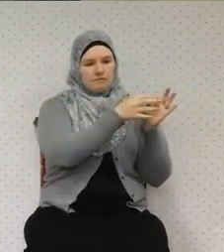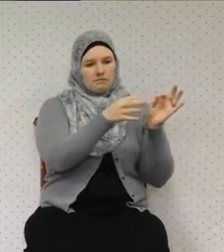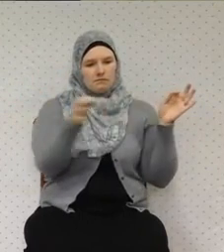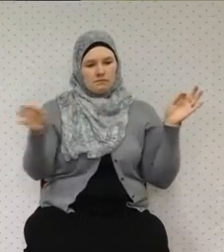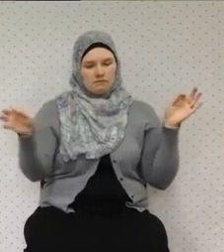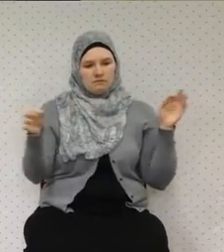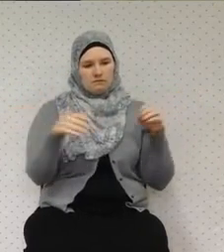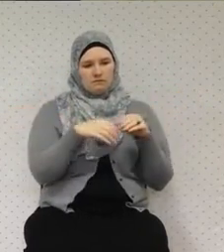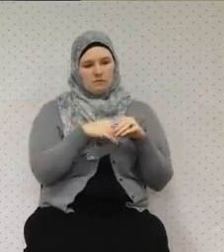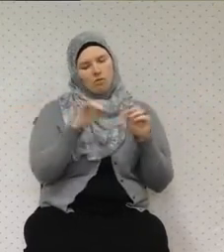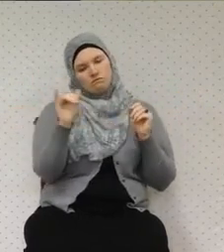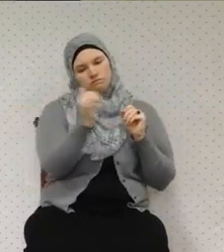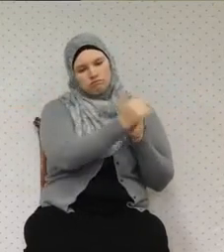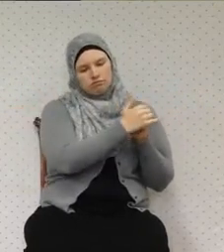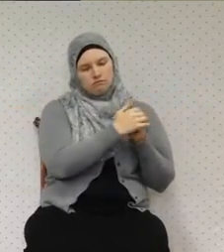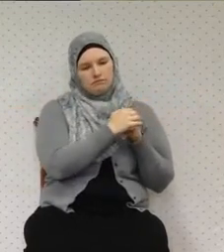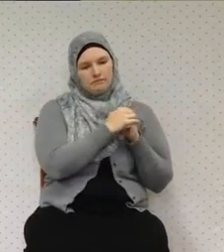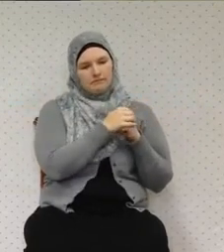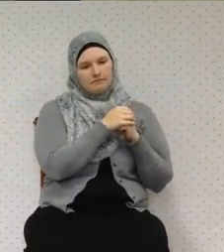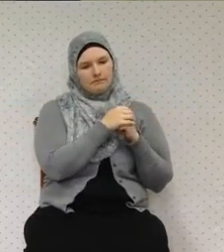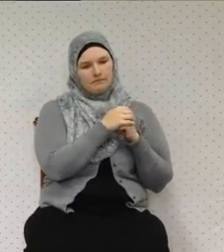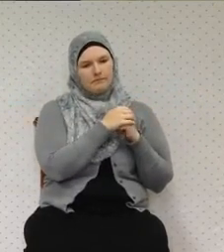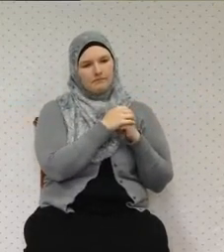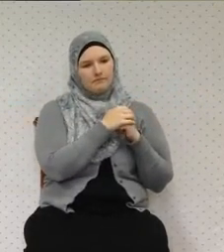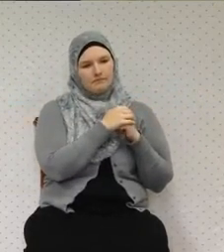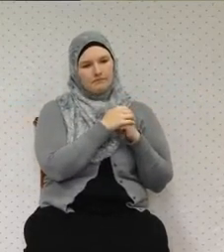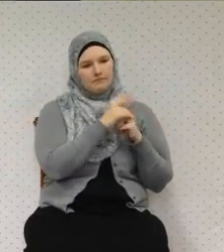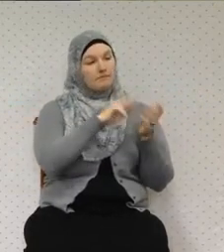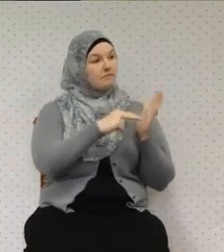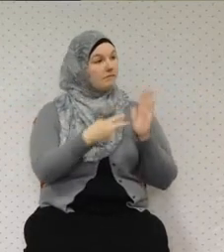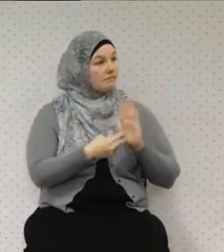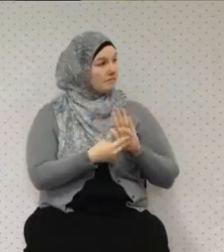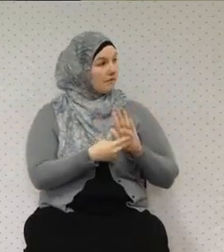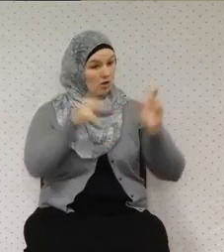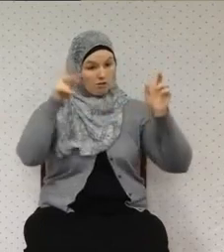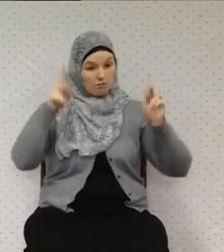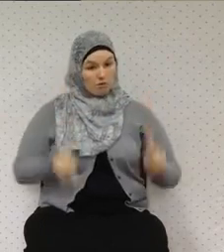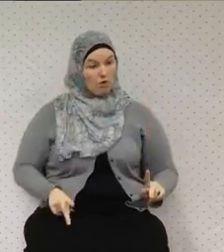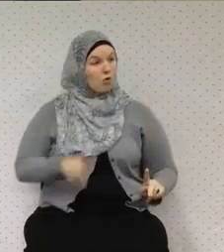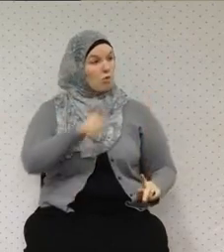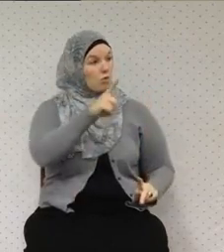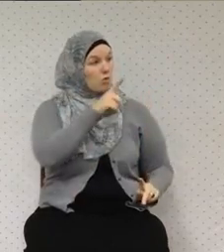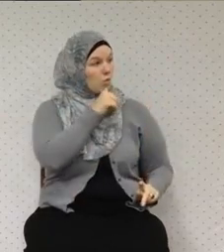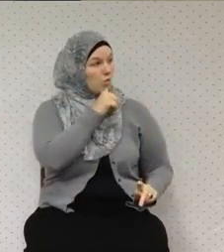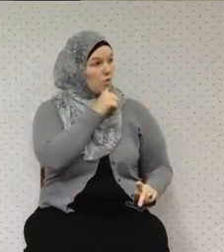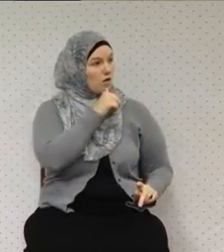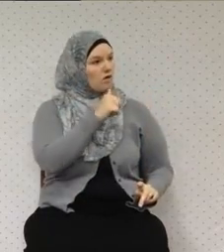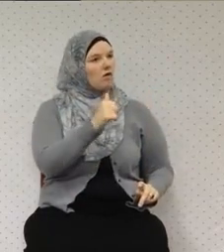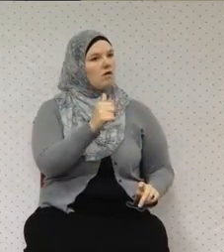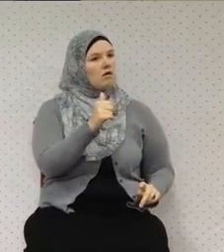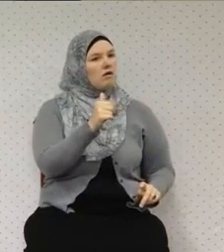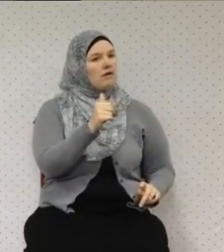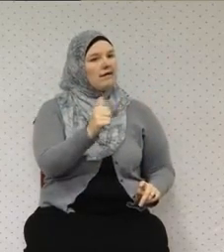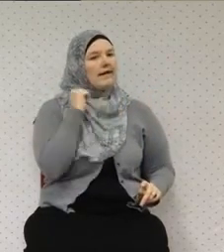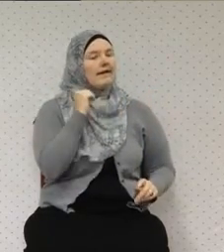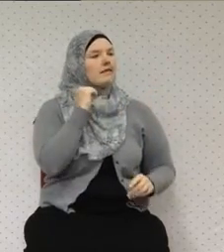فَقَدْ اسْتَمْسَكَ بِالْعُرْوَةِ الْوُثْقَى. He who rejects any